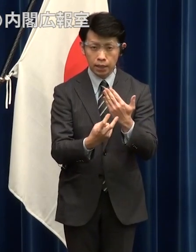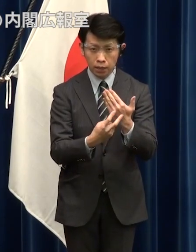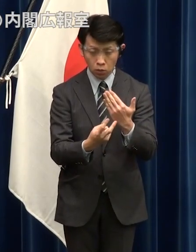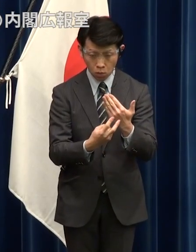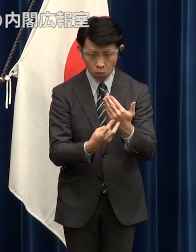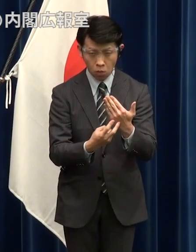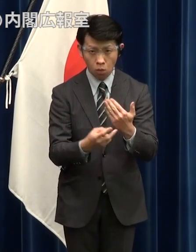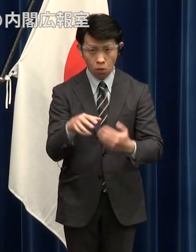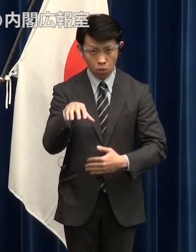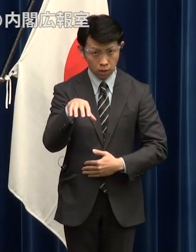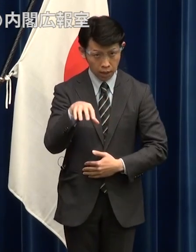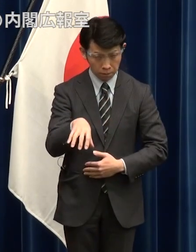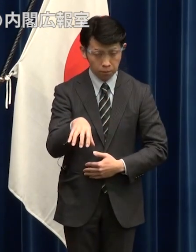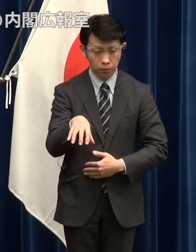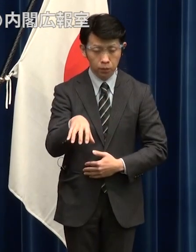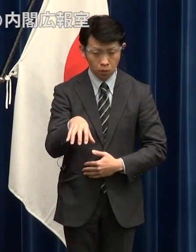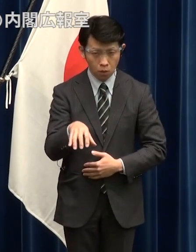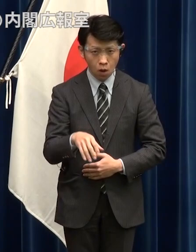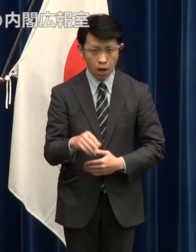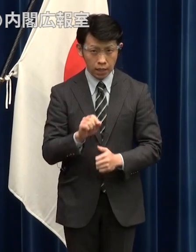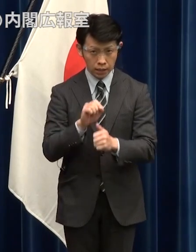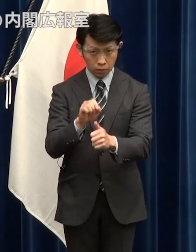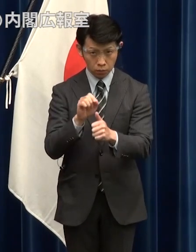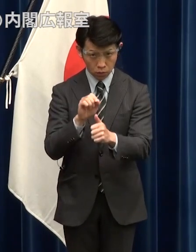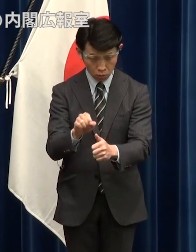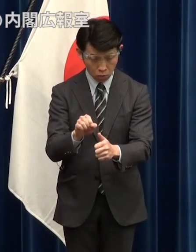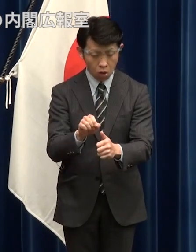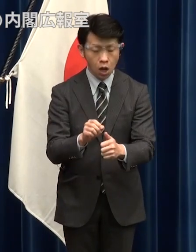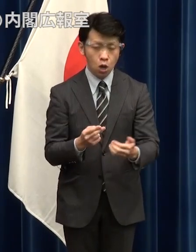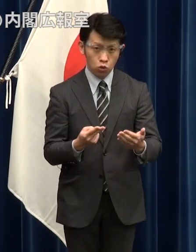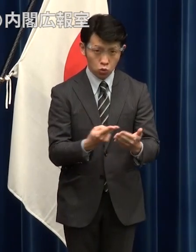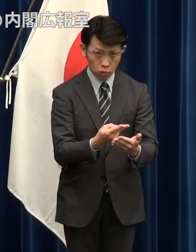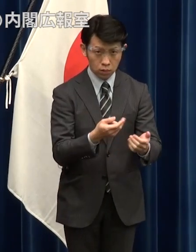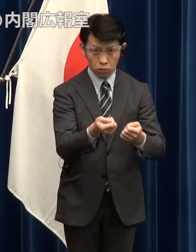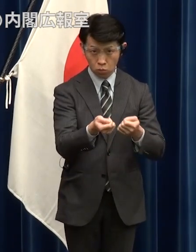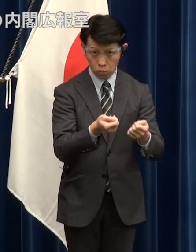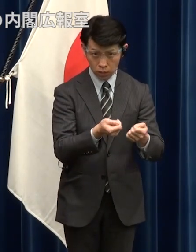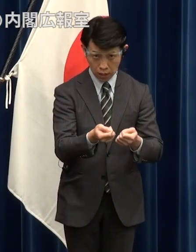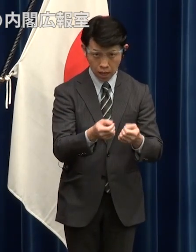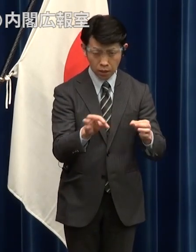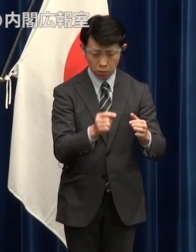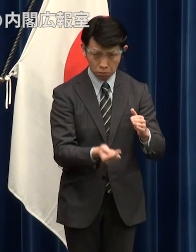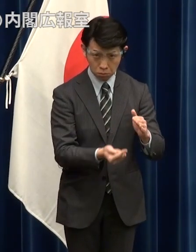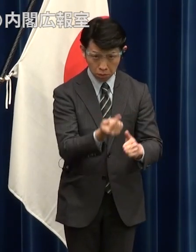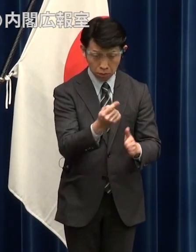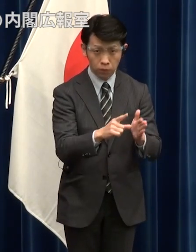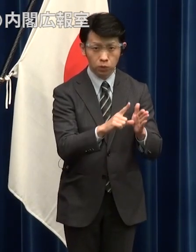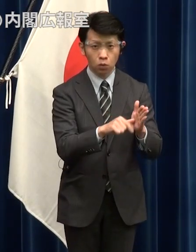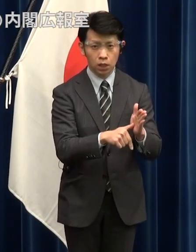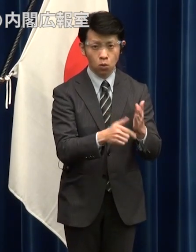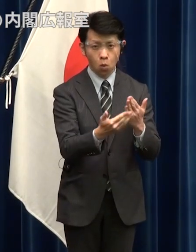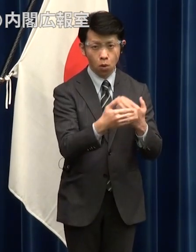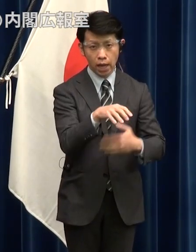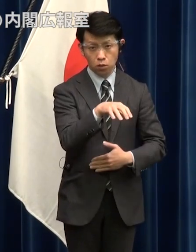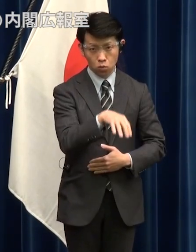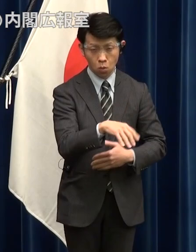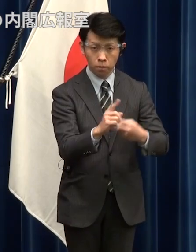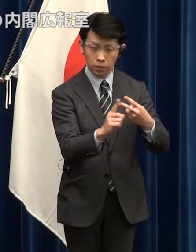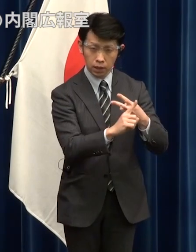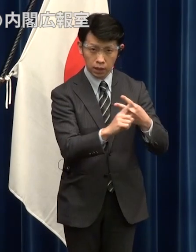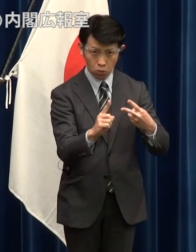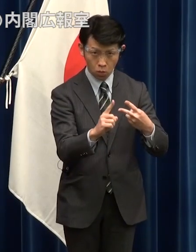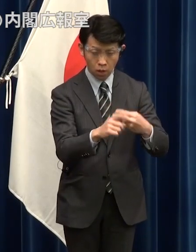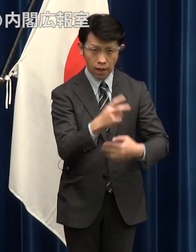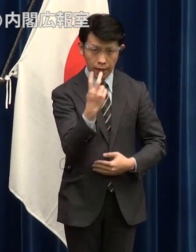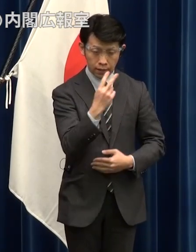な入院調整、病床確保、緊急時の保健所機能や検査体制